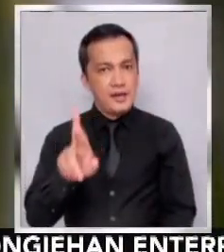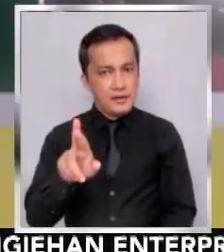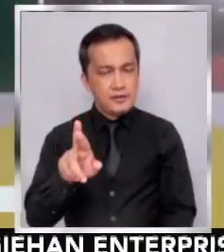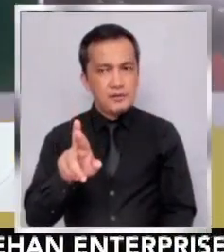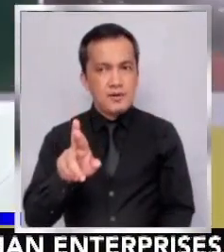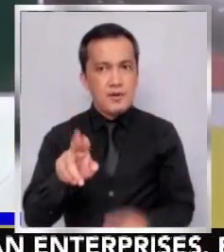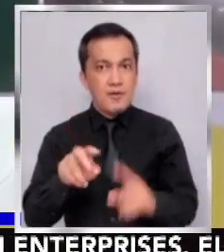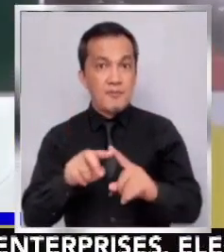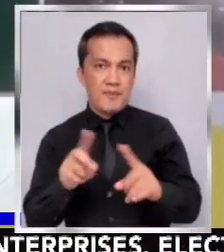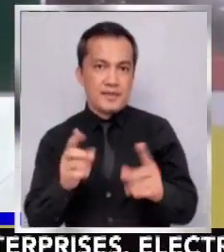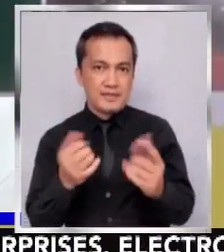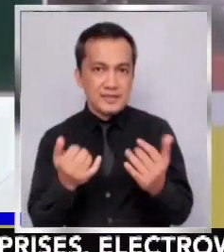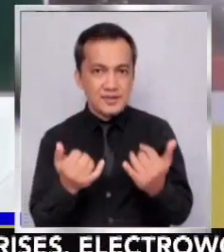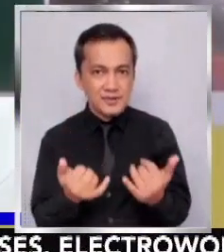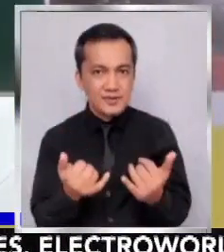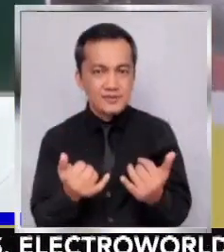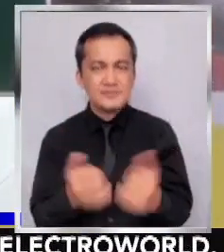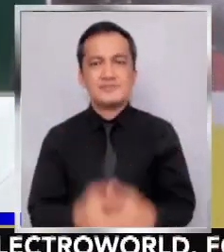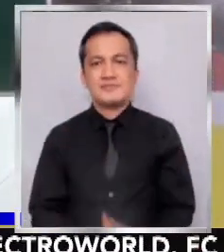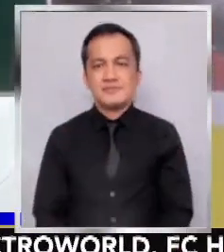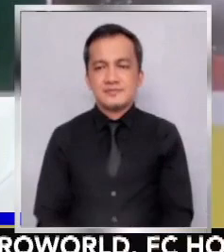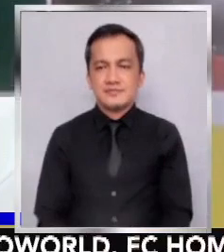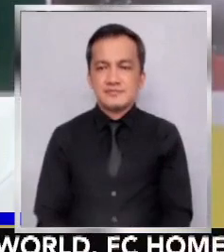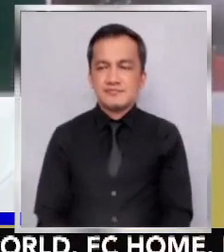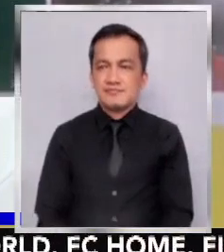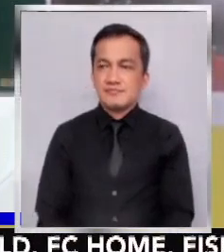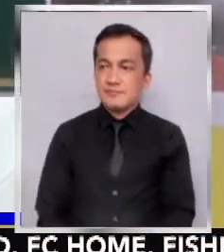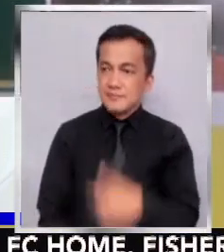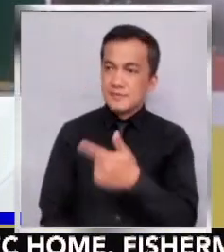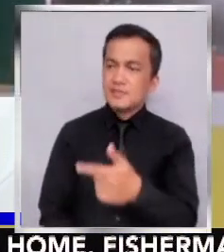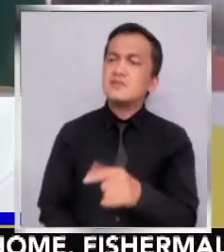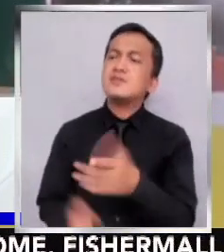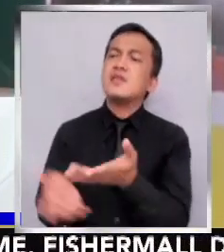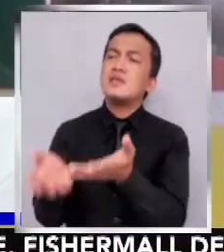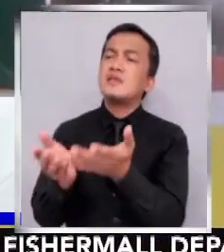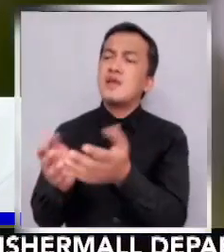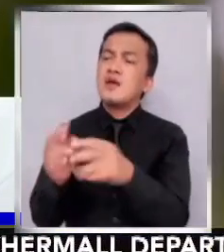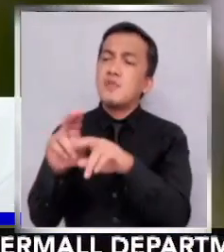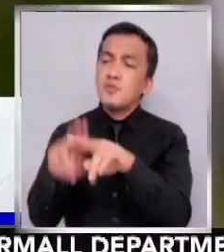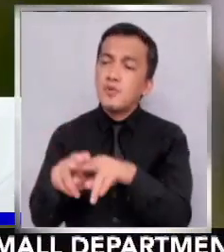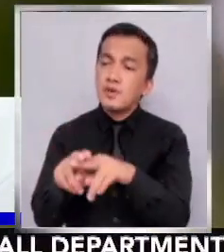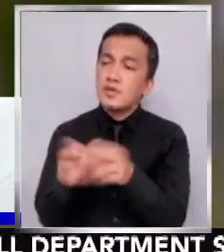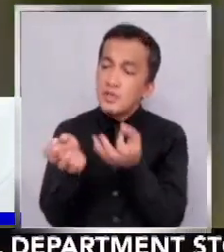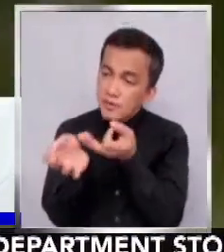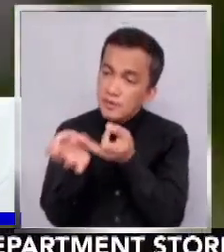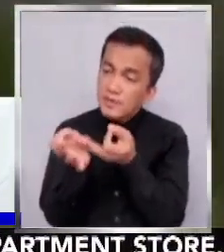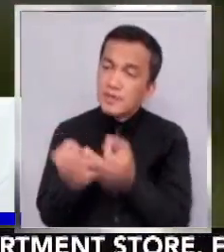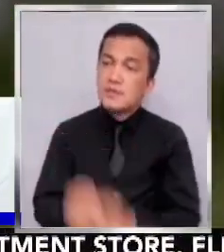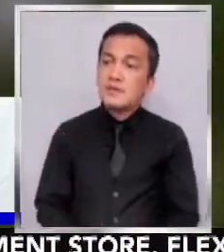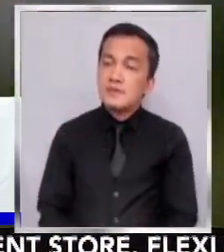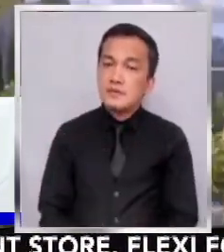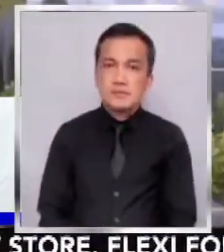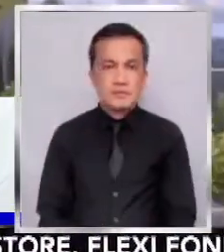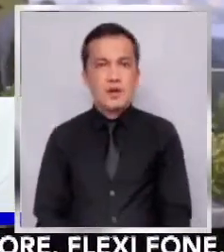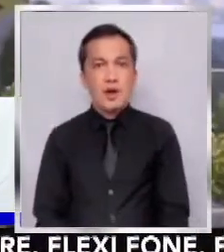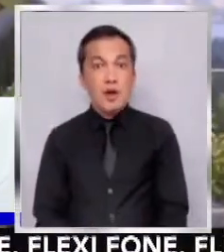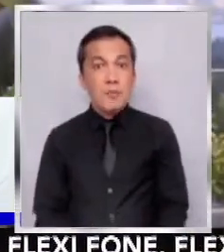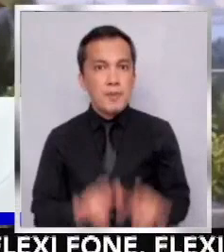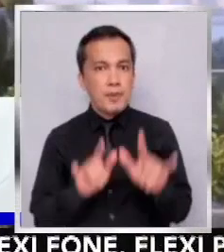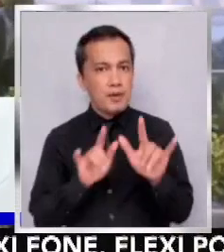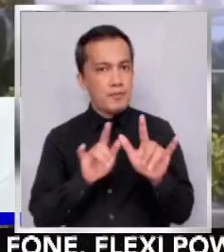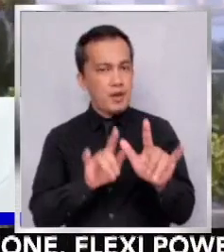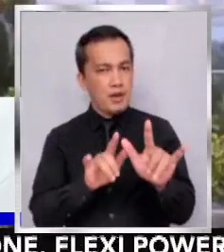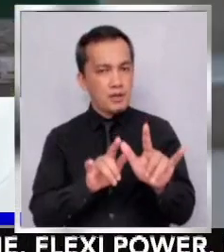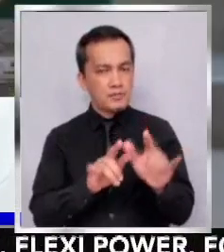ngayon... Sige na, maupo ka dyan at papakainin na lang kita. Mapagmahal at maalagang